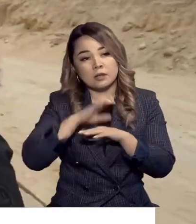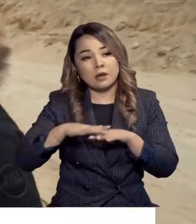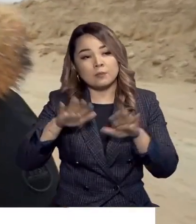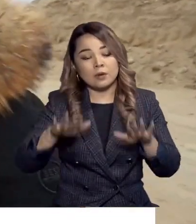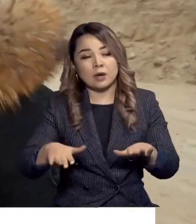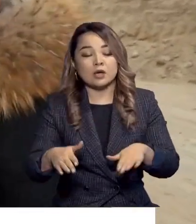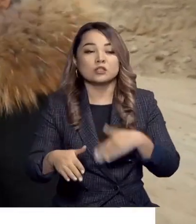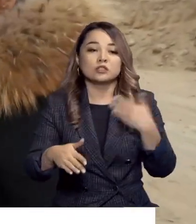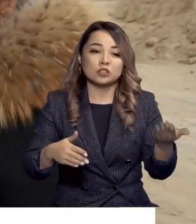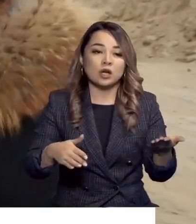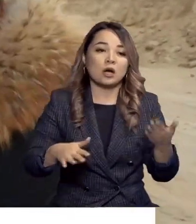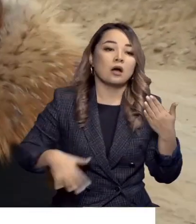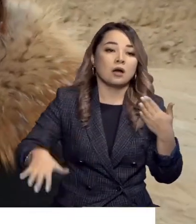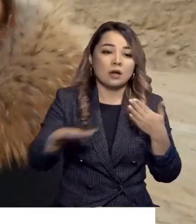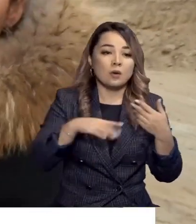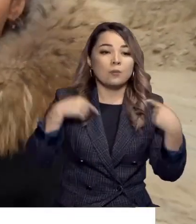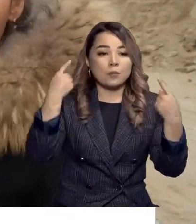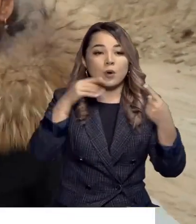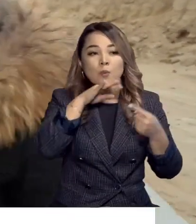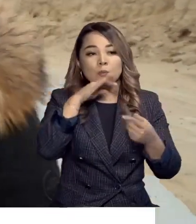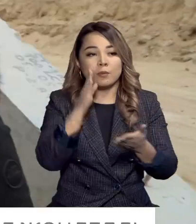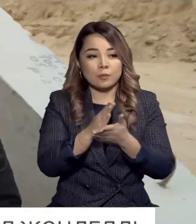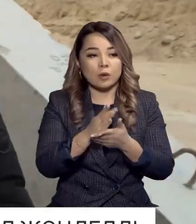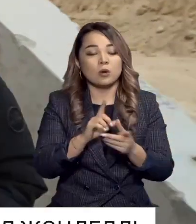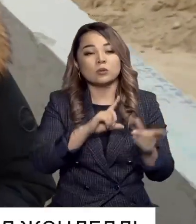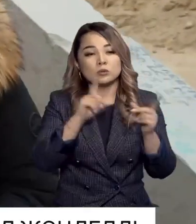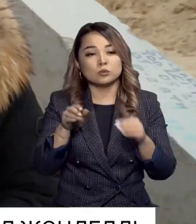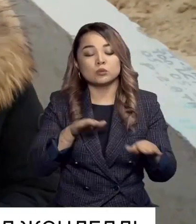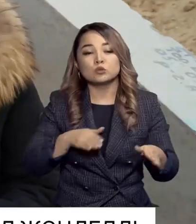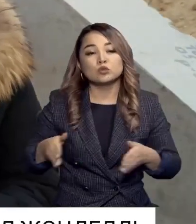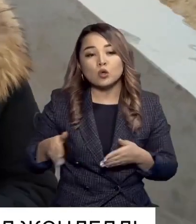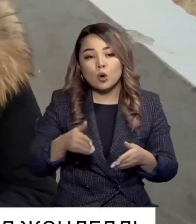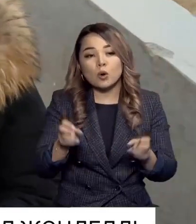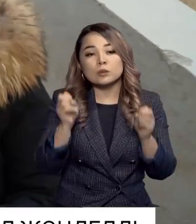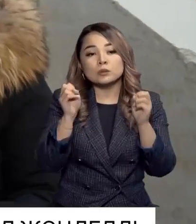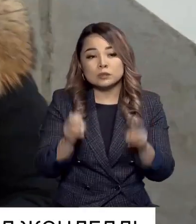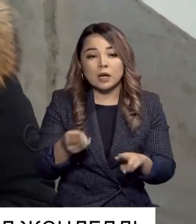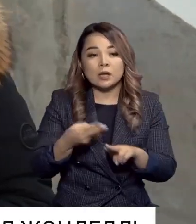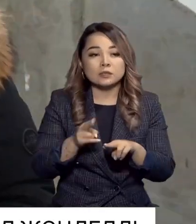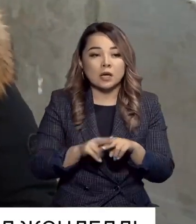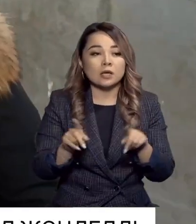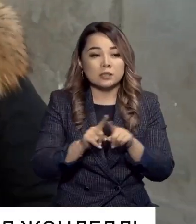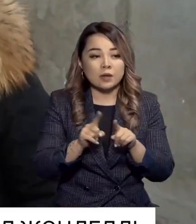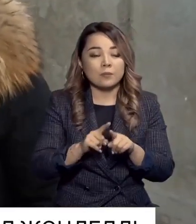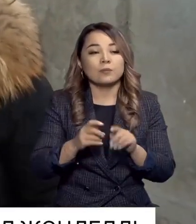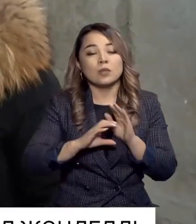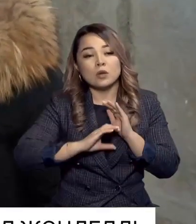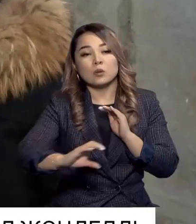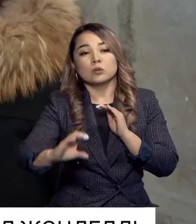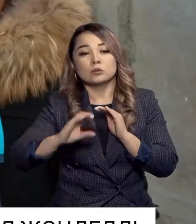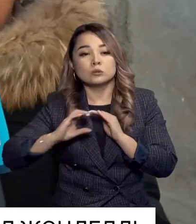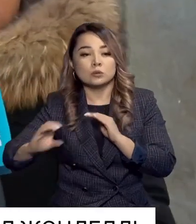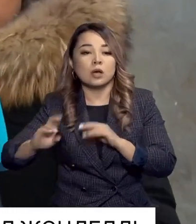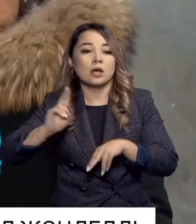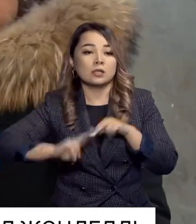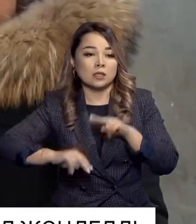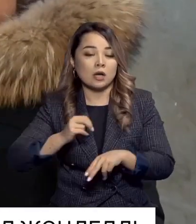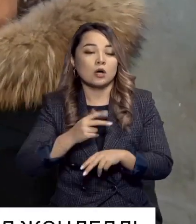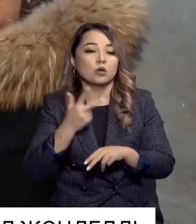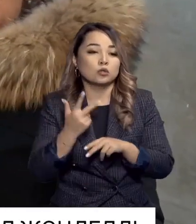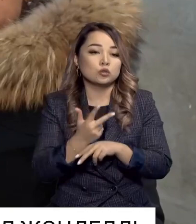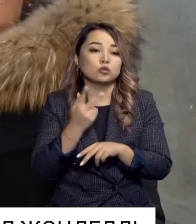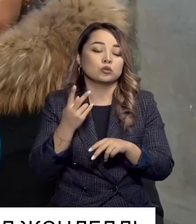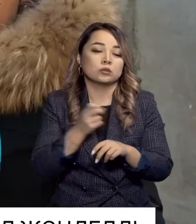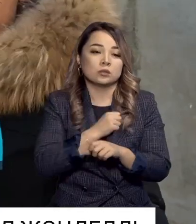мына жағы жайылым, мал өте көп жүреді, жолға шығып кету қаупі өте жоғары, сондықтан осындай бір емес 3 өткел салынуда.